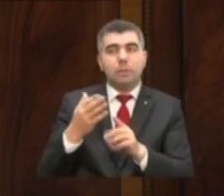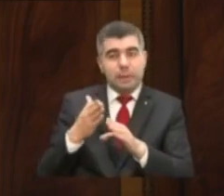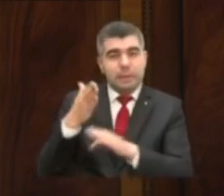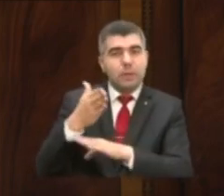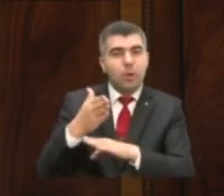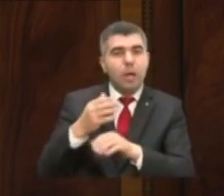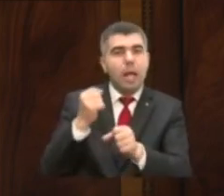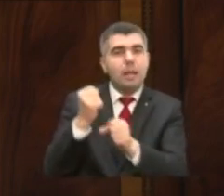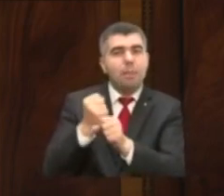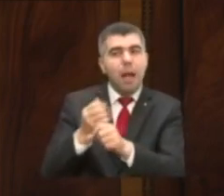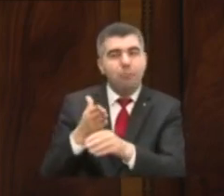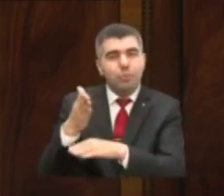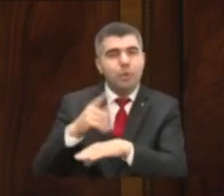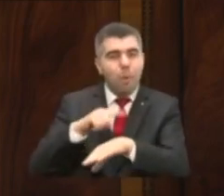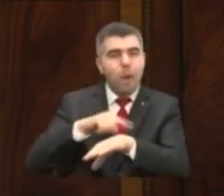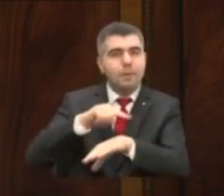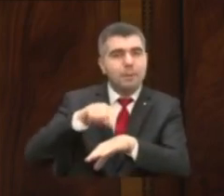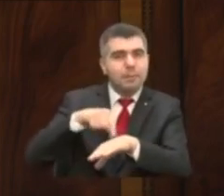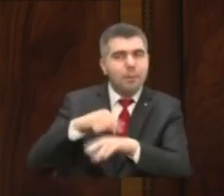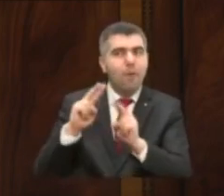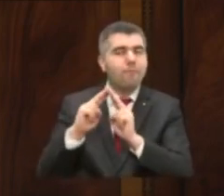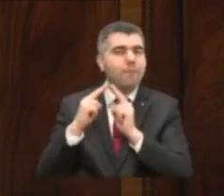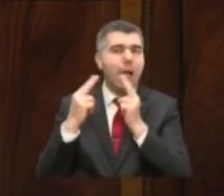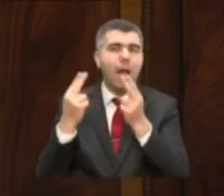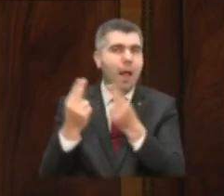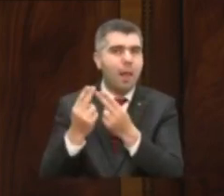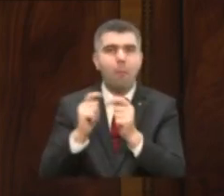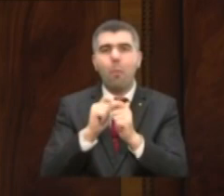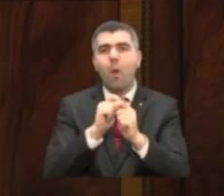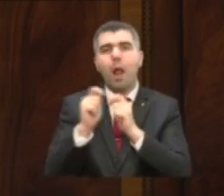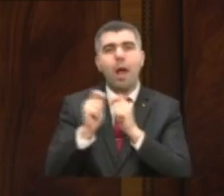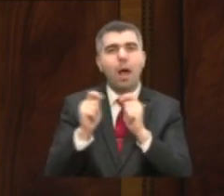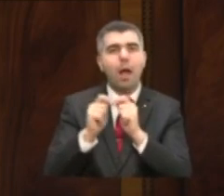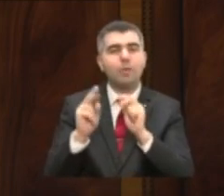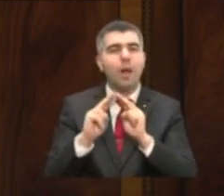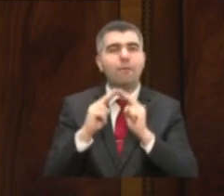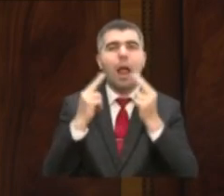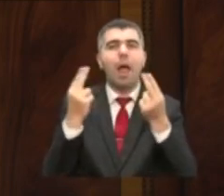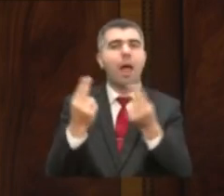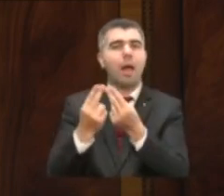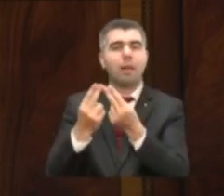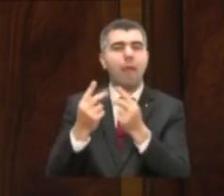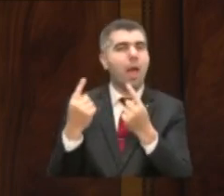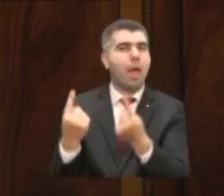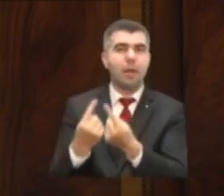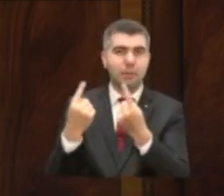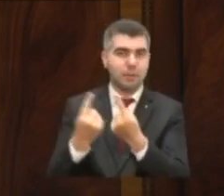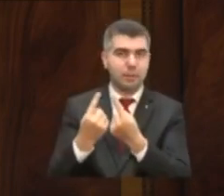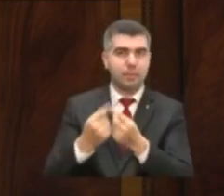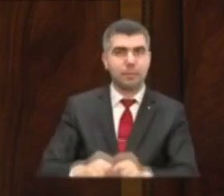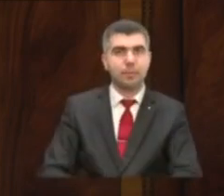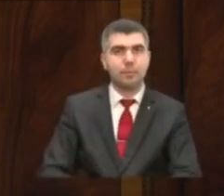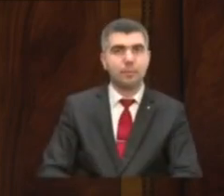الغازات الغازية. فلذلك هادشي موجود في العالم، لهذا كاين نقاش ماشي في المغرب وإنما في دول عديدة. إنما من بعد اكتشفت